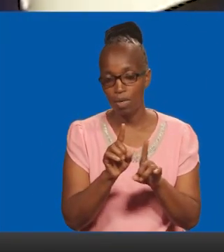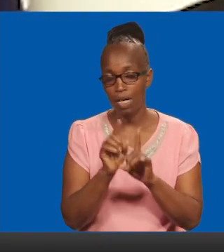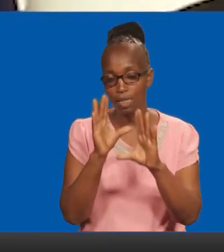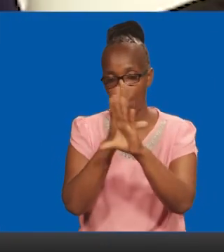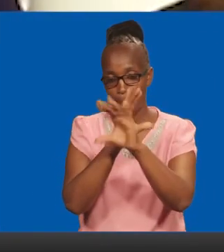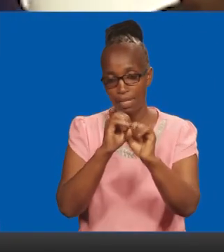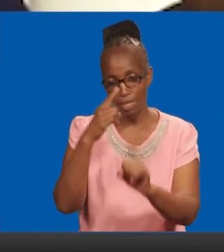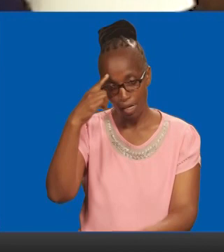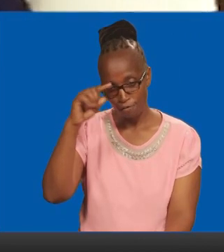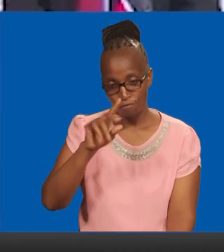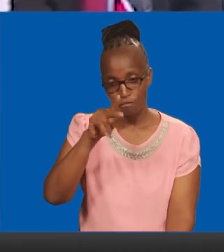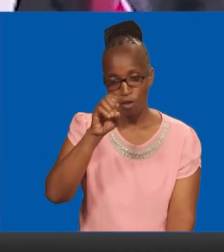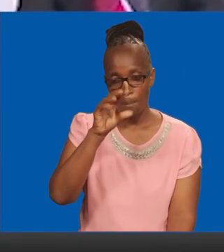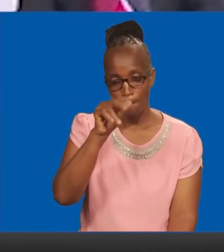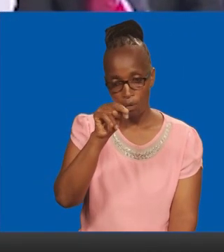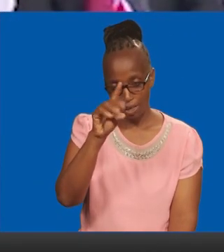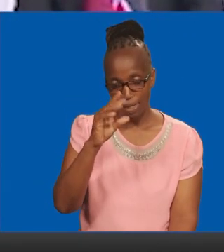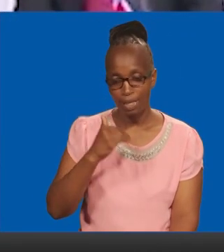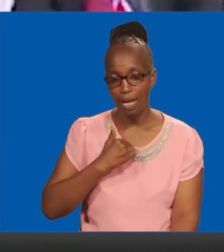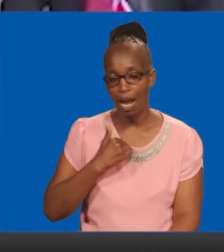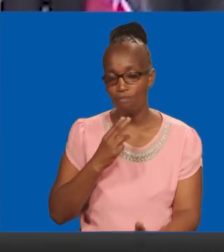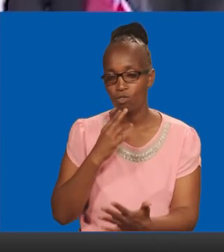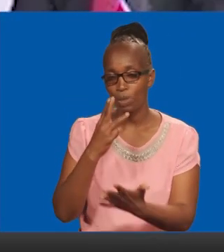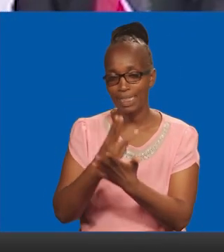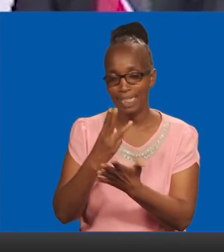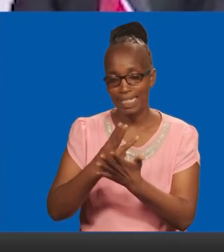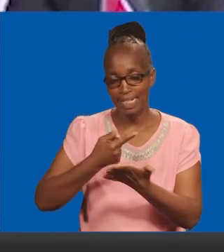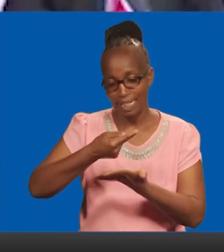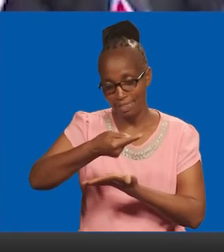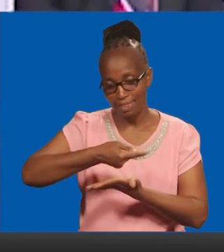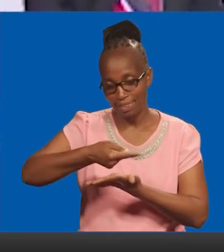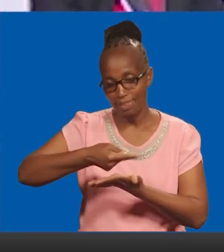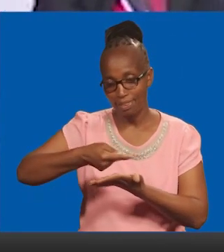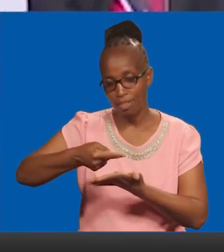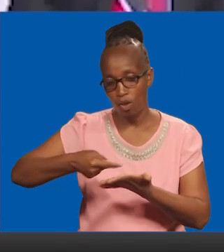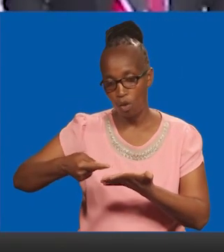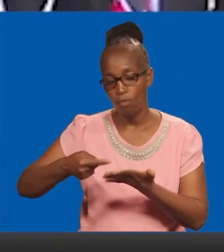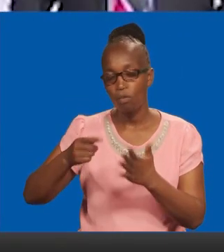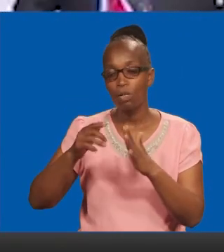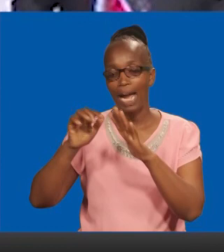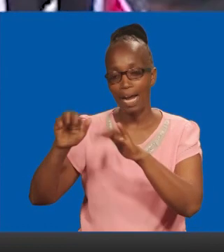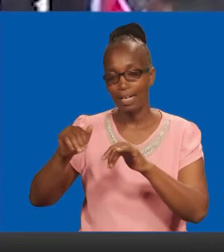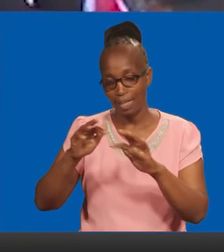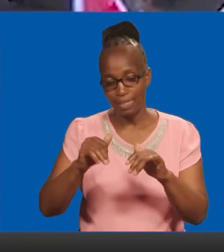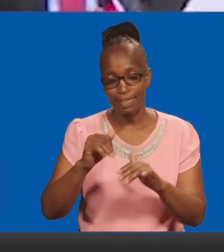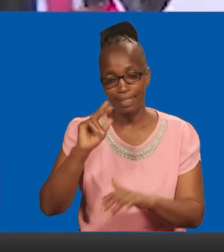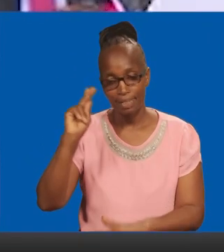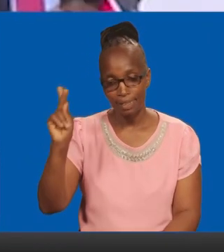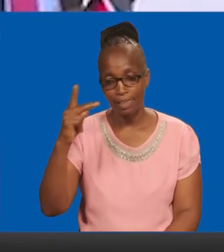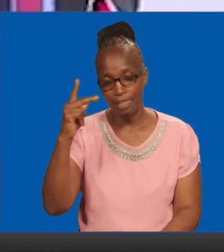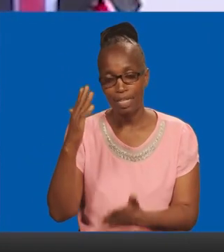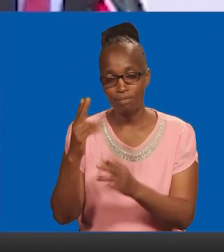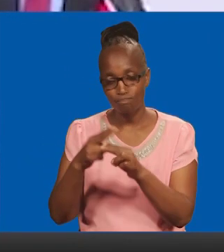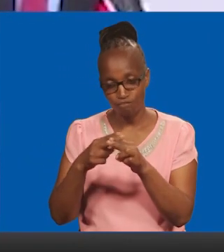Rais William Ruto pamoja na mwenzake wa Poland wameshuhudia kutiwa saini kwa makubaliano katika sekta ya ukulima. Rais